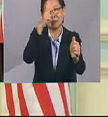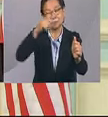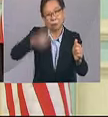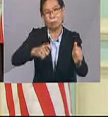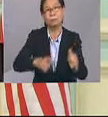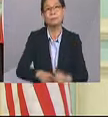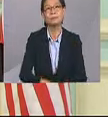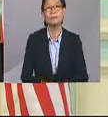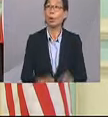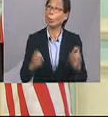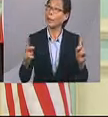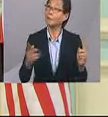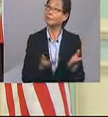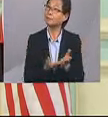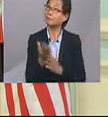Right?